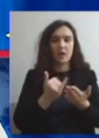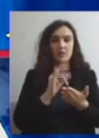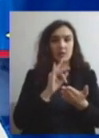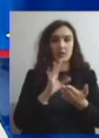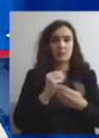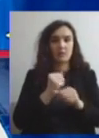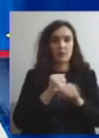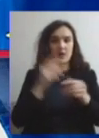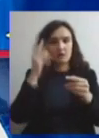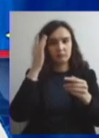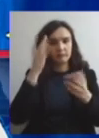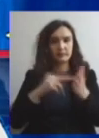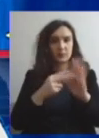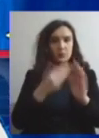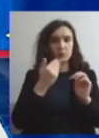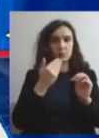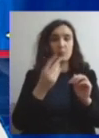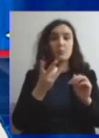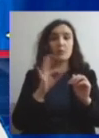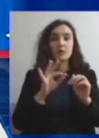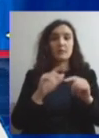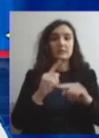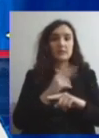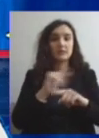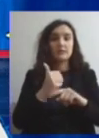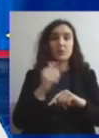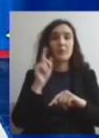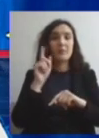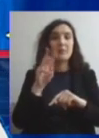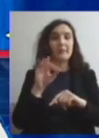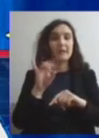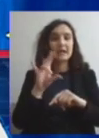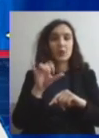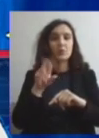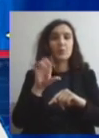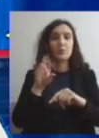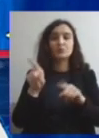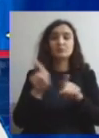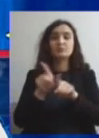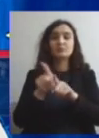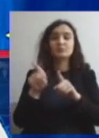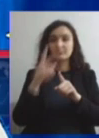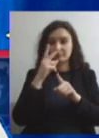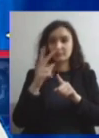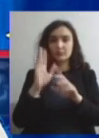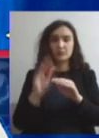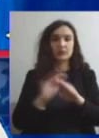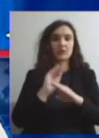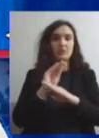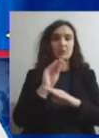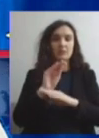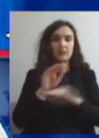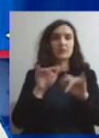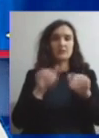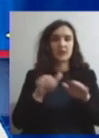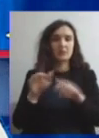თუმცა ისევ და ისევ, როგორც მარნეულის, ასევე ბმულის მაგალითზე ჩვენ კიდევ მივიღებთ დამატებით გადაწყვეტილებებს. რა